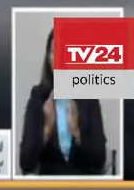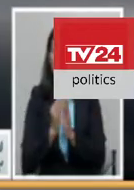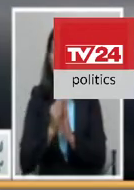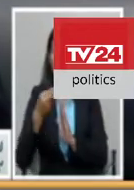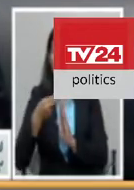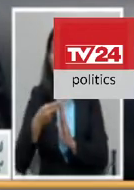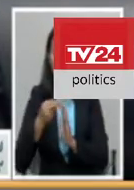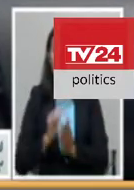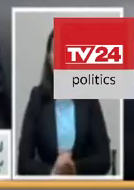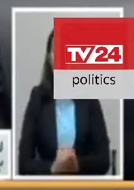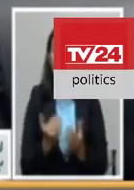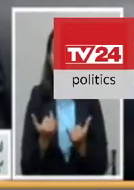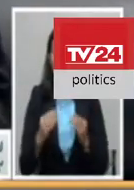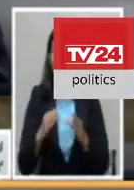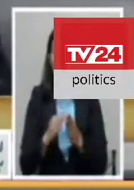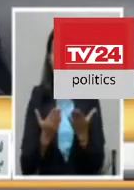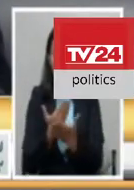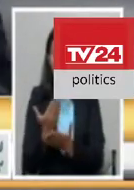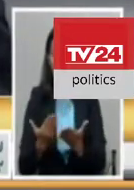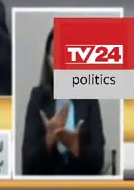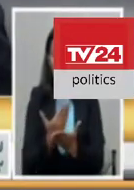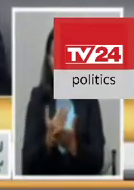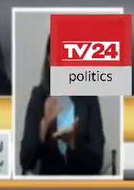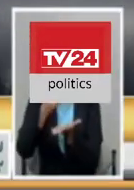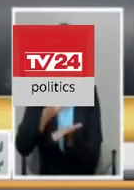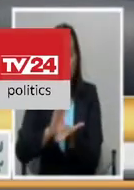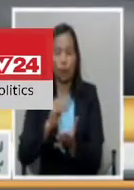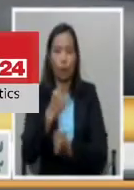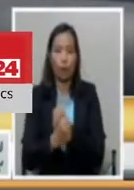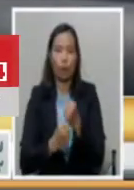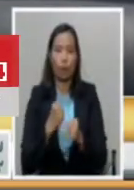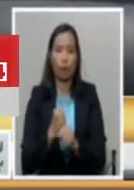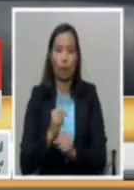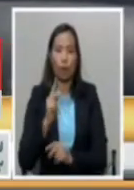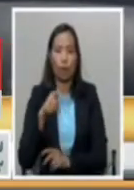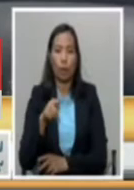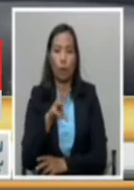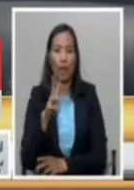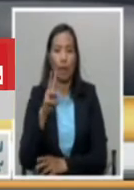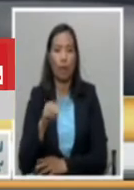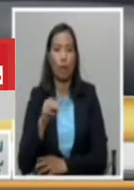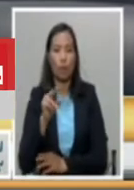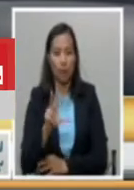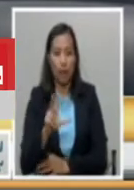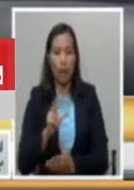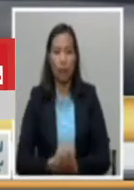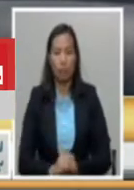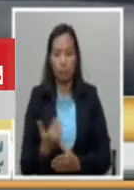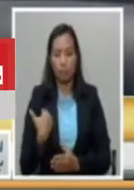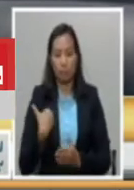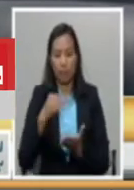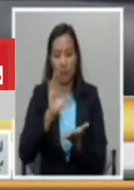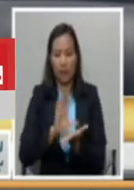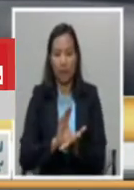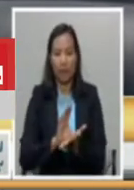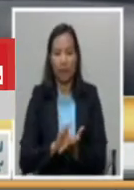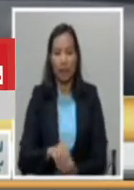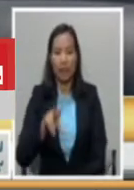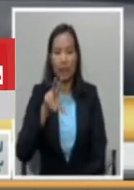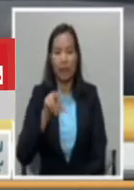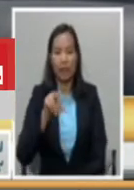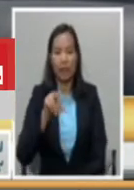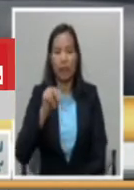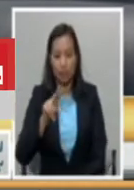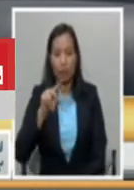ครับการพิจารณางบประมาณรายจ่ายประจำปี2563ซึ่งมีวงเงิน 3.2 ล้านล้